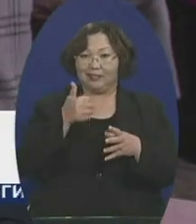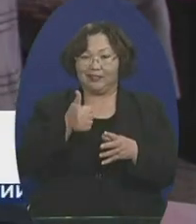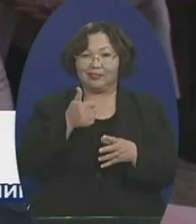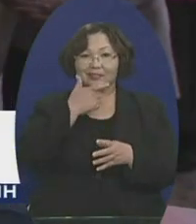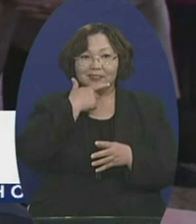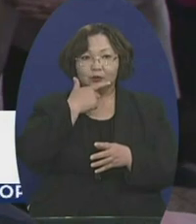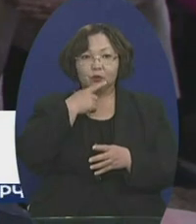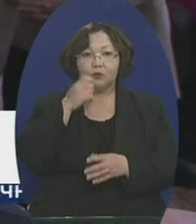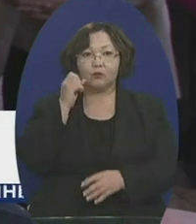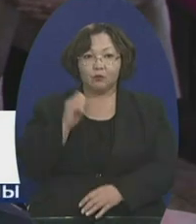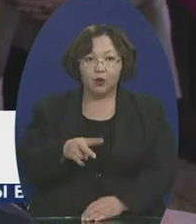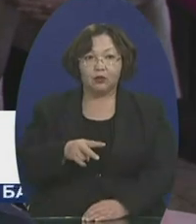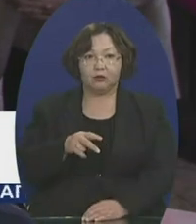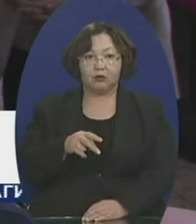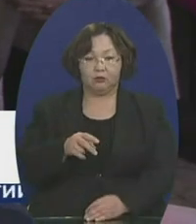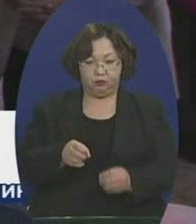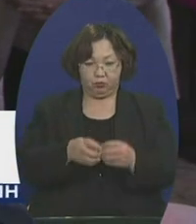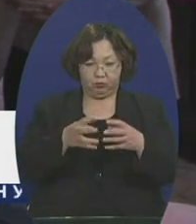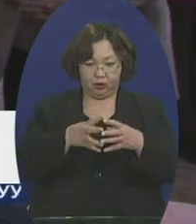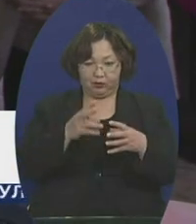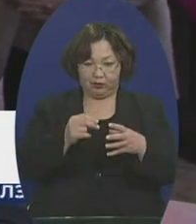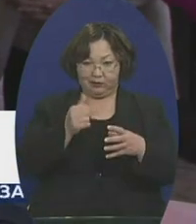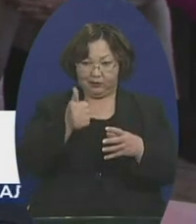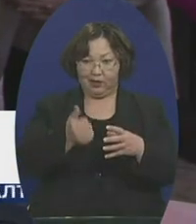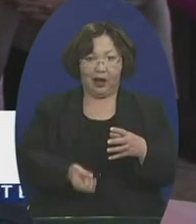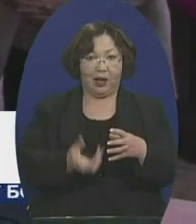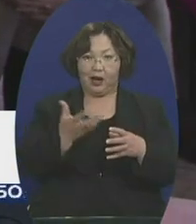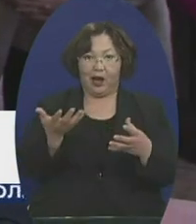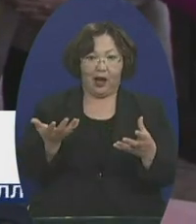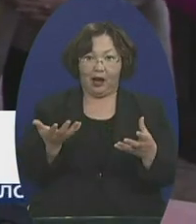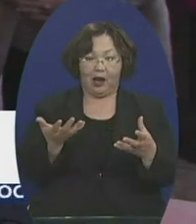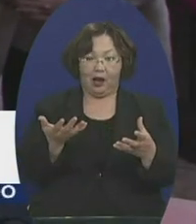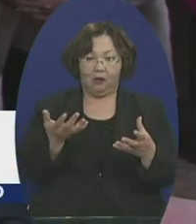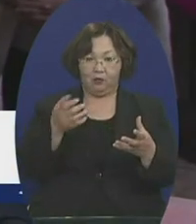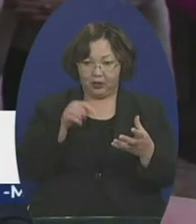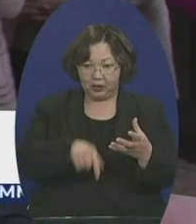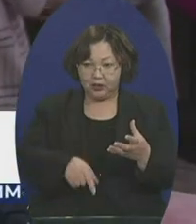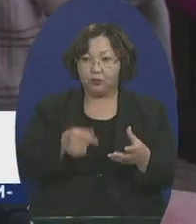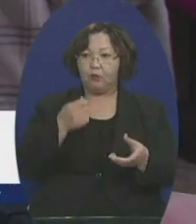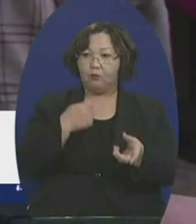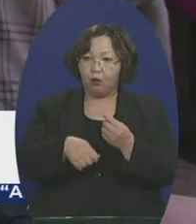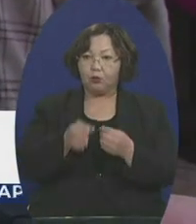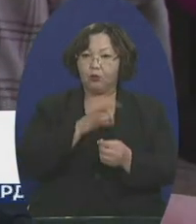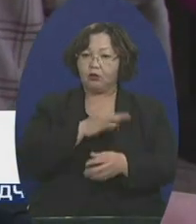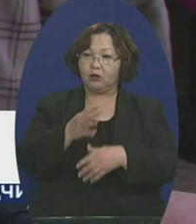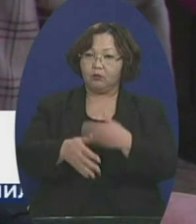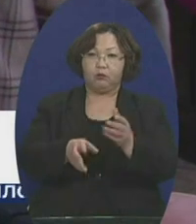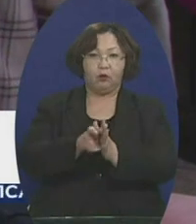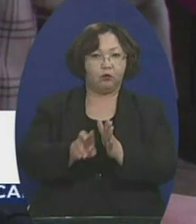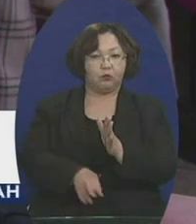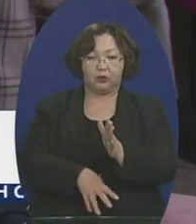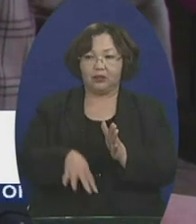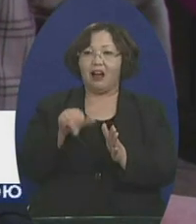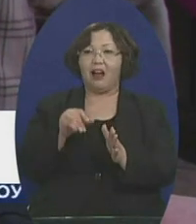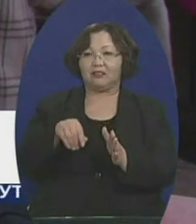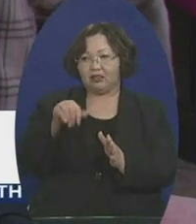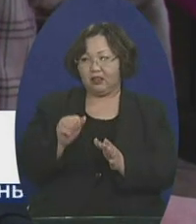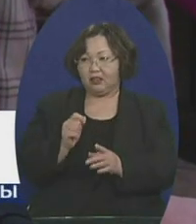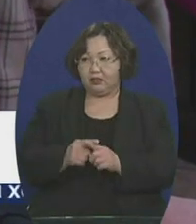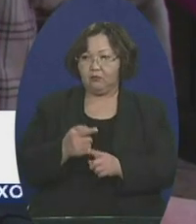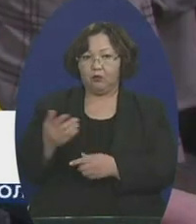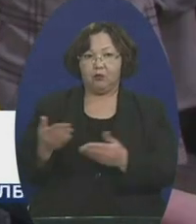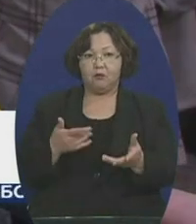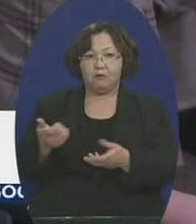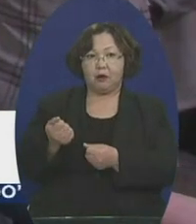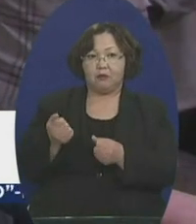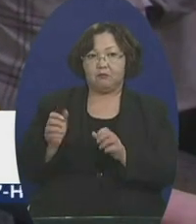өөрөөр хэлбэл тэр бүтээгдэхүүн гарч ирэхгүй, тэр гарч ирсэн бүтээгдэхүүнийг задахгүй байгаа юм чинь яаж цалин хөлсийг нэмж ажилтнуудыг бид нэр барьж тогтоох